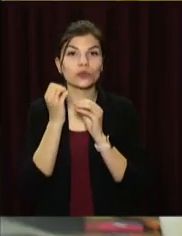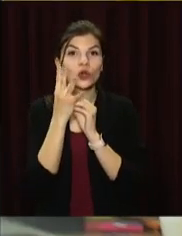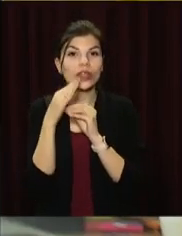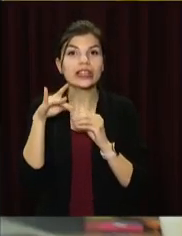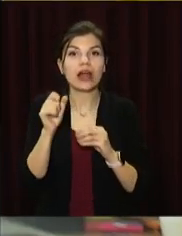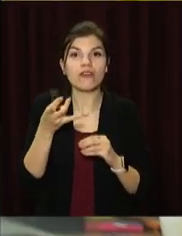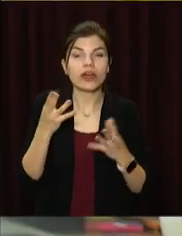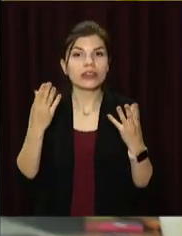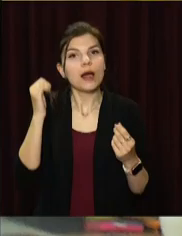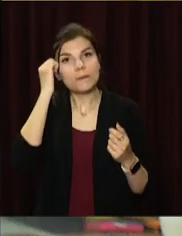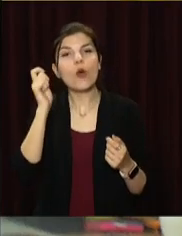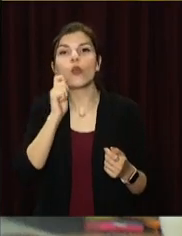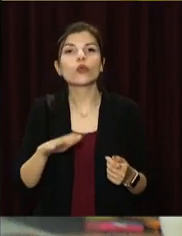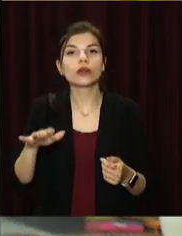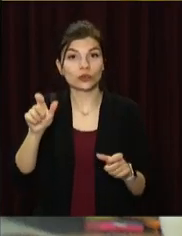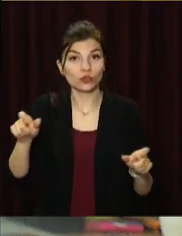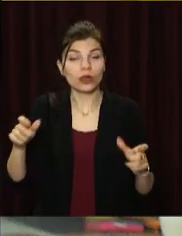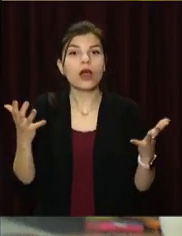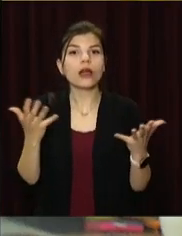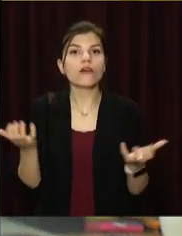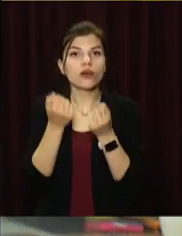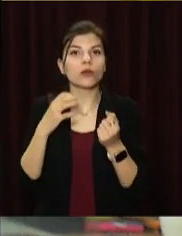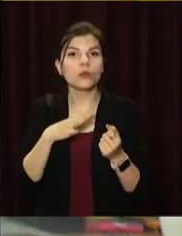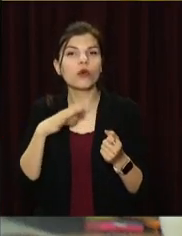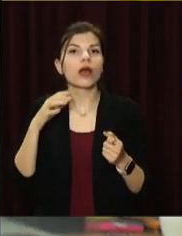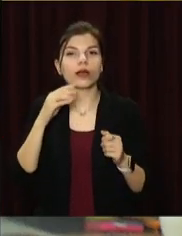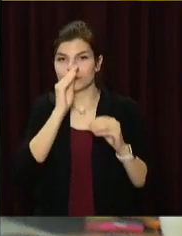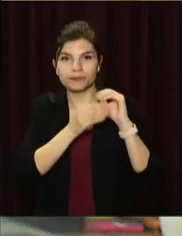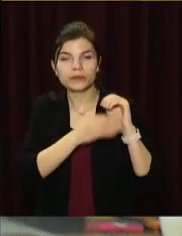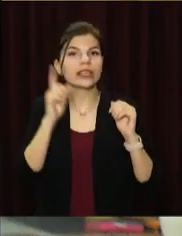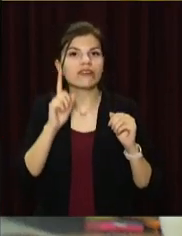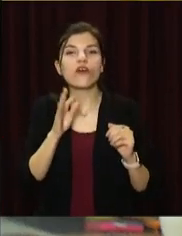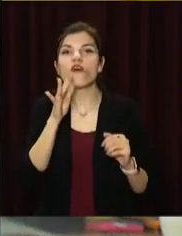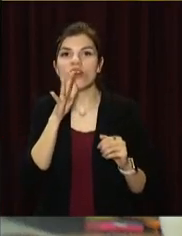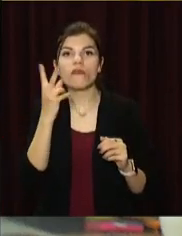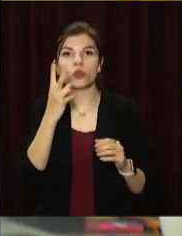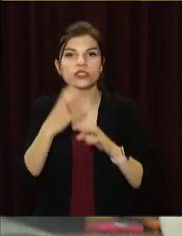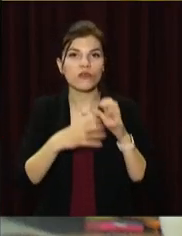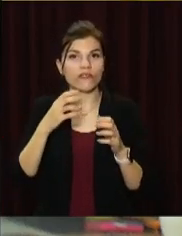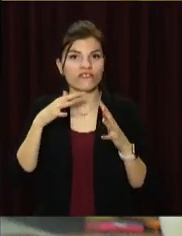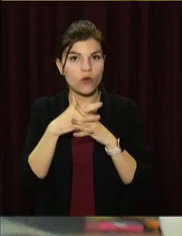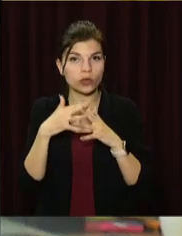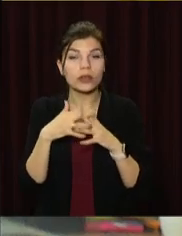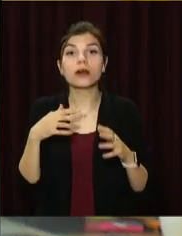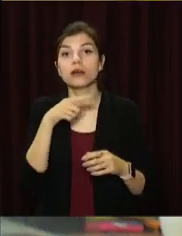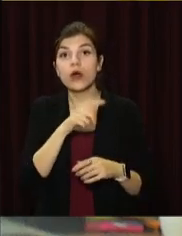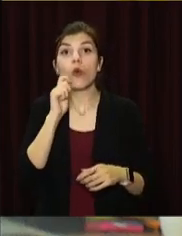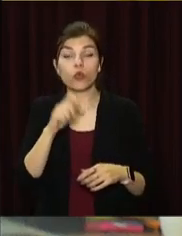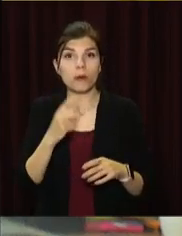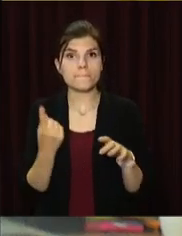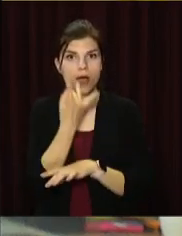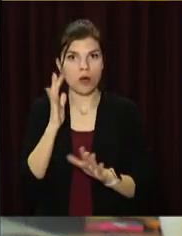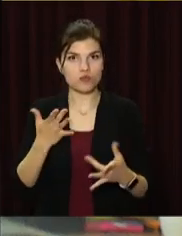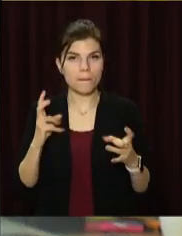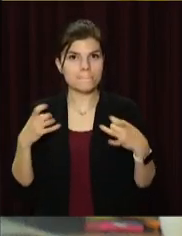14 травня – День пам'яті українців, які рятували євреїв під час Другої світової війни. Цьогоріч Україна відзначає цю дату